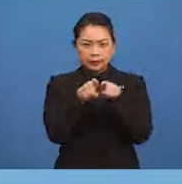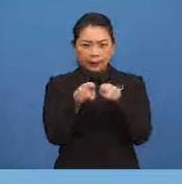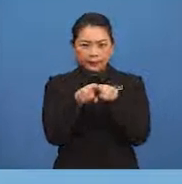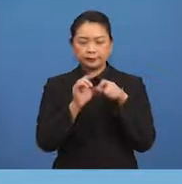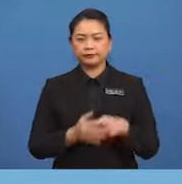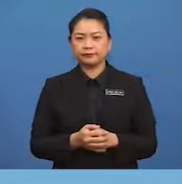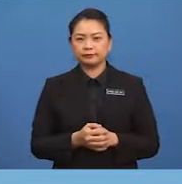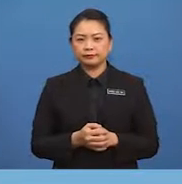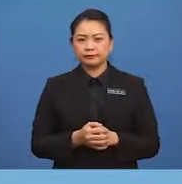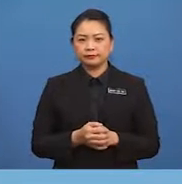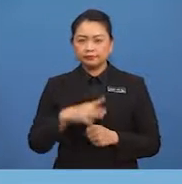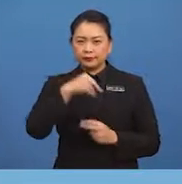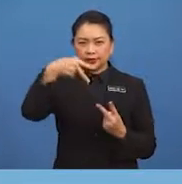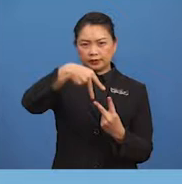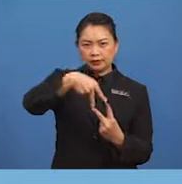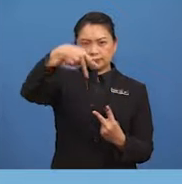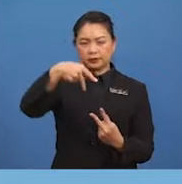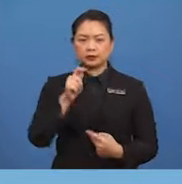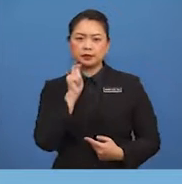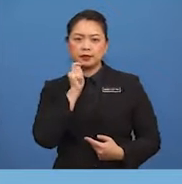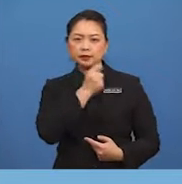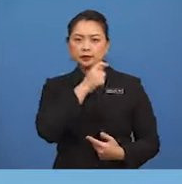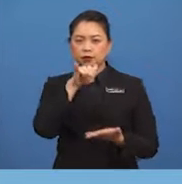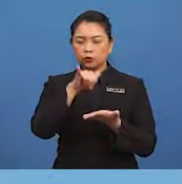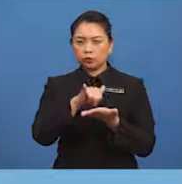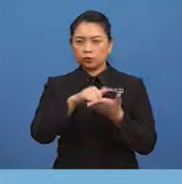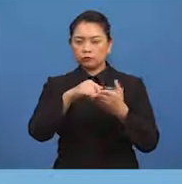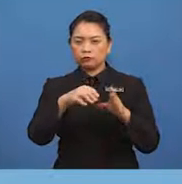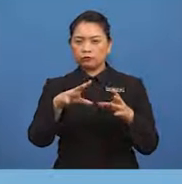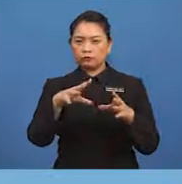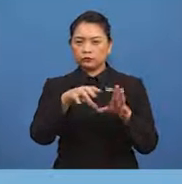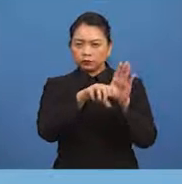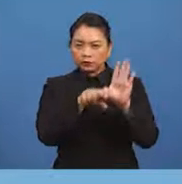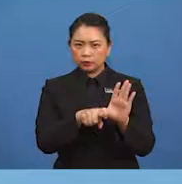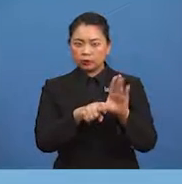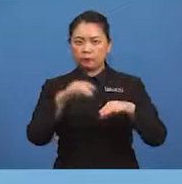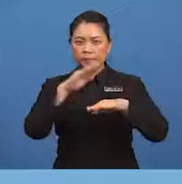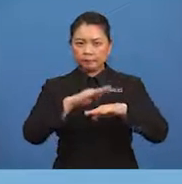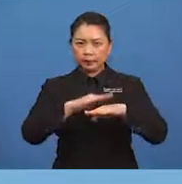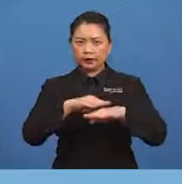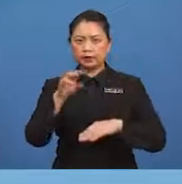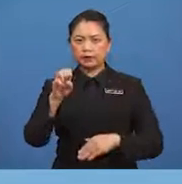Dan kromatid kembar itu berpaut pada sentroma.